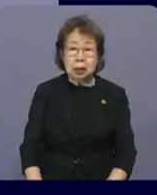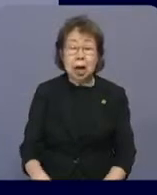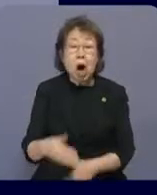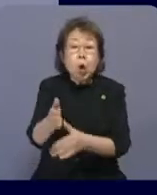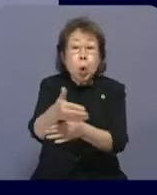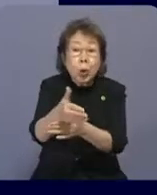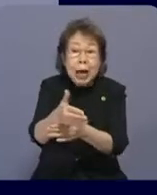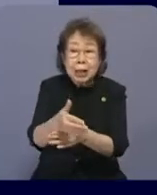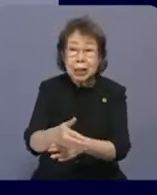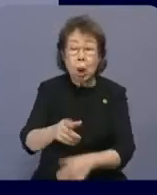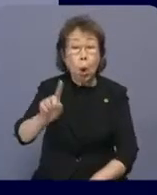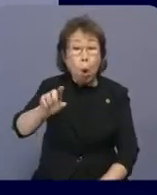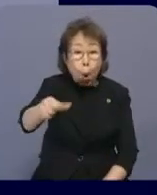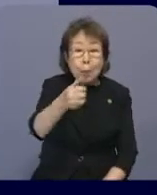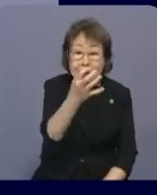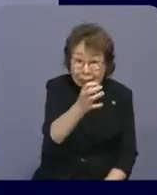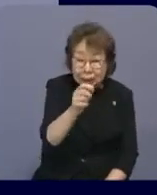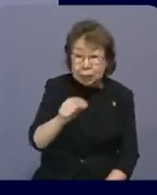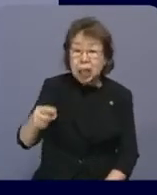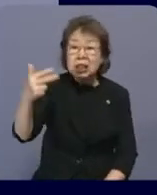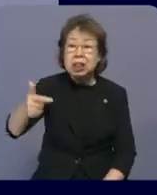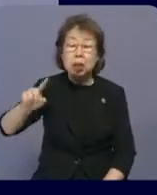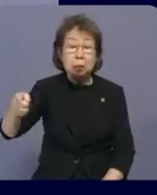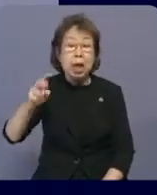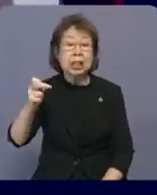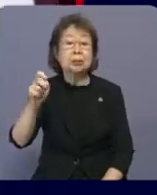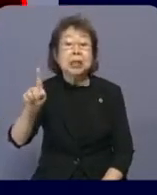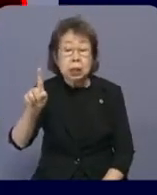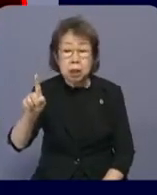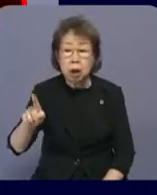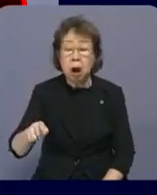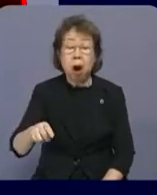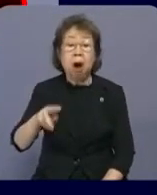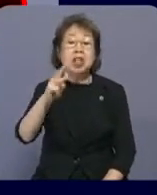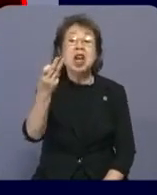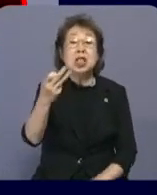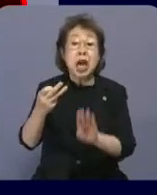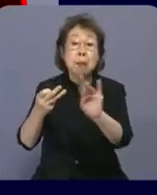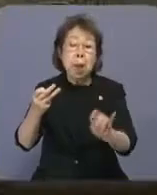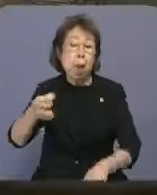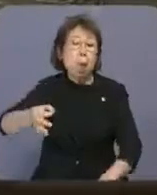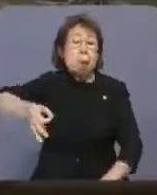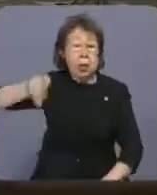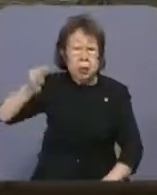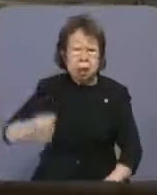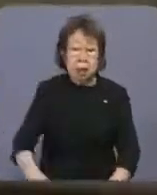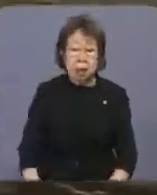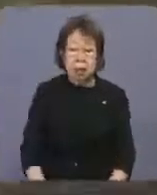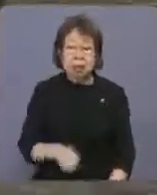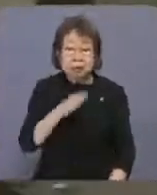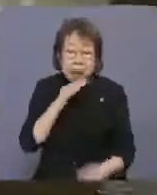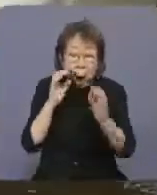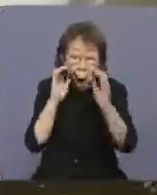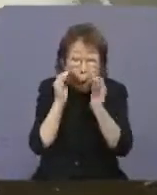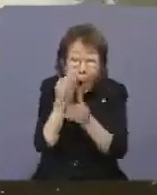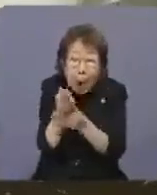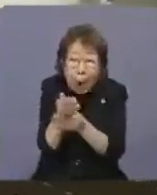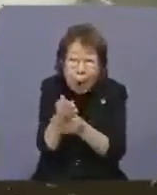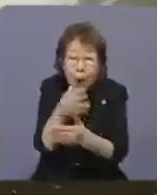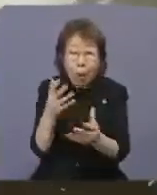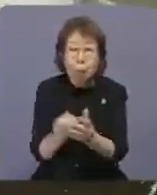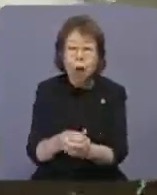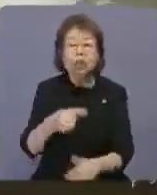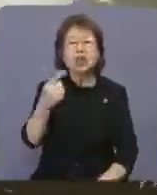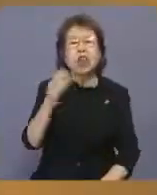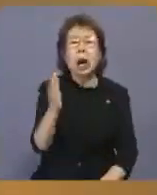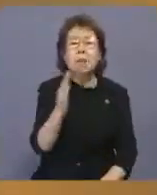강도다리는 540원에서 7,121원으로 13배나 올랐습니다. 실제 작은 고기가 현재